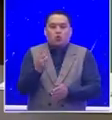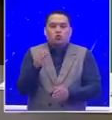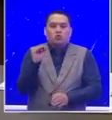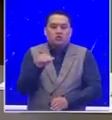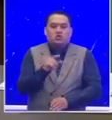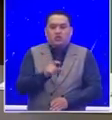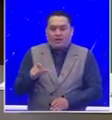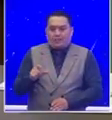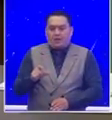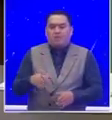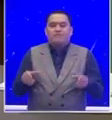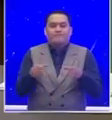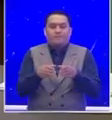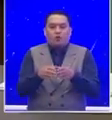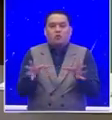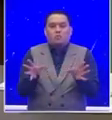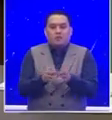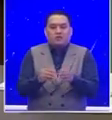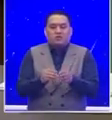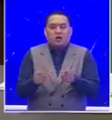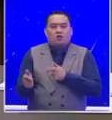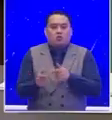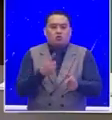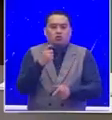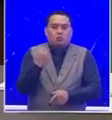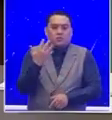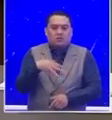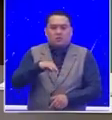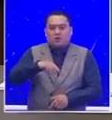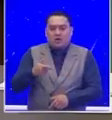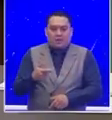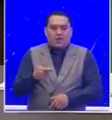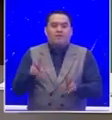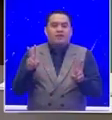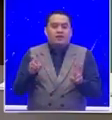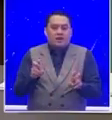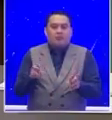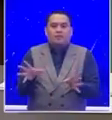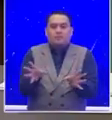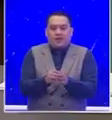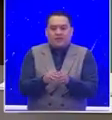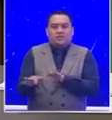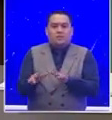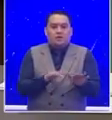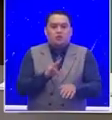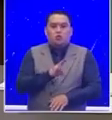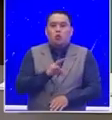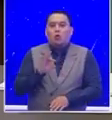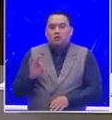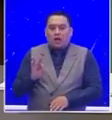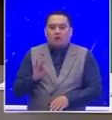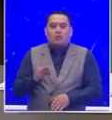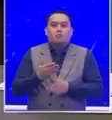тысяч человек. В фонде «Біргеміз ЖТСУ» собрано 150 миллионов тенге. В рамках акции «Біз біргеміз» партии «Нур Отан» будет